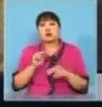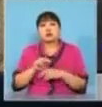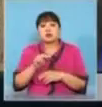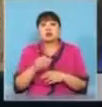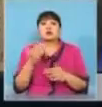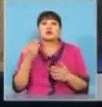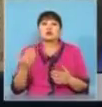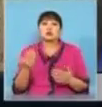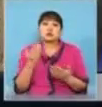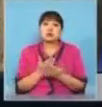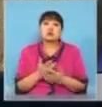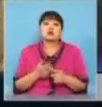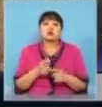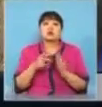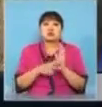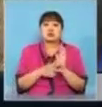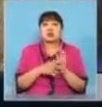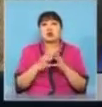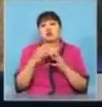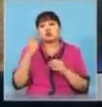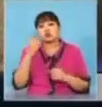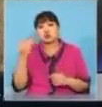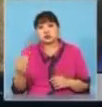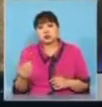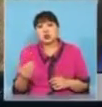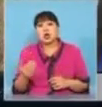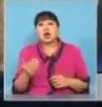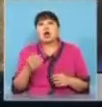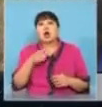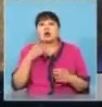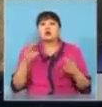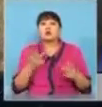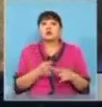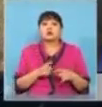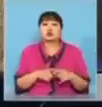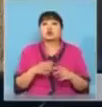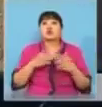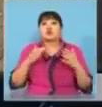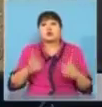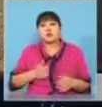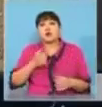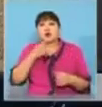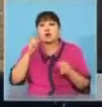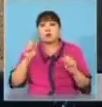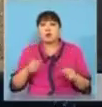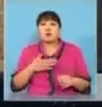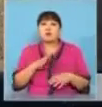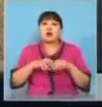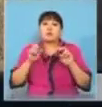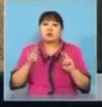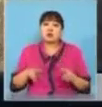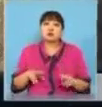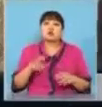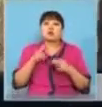13 мамандық, соның 8-і ауыл шаруашылығына. Және айта кету керек, бұл жерде үлкен мақтанышпен айтамын, біздің